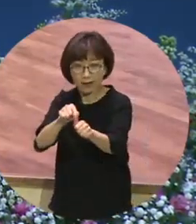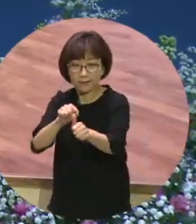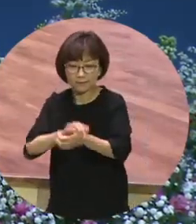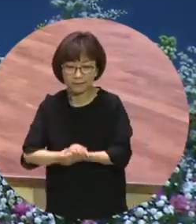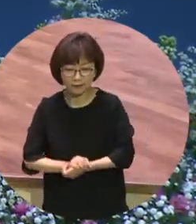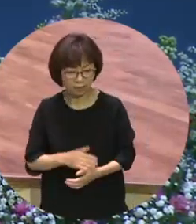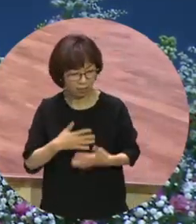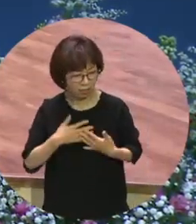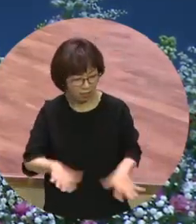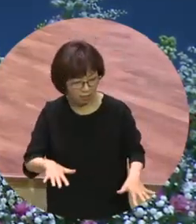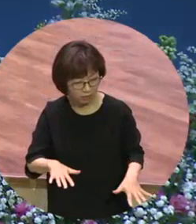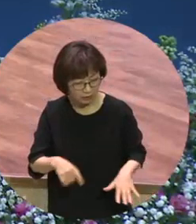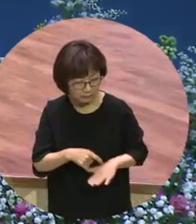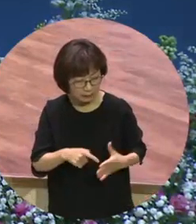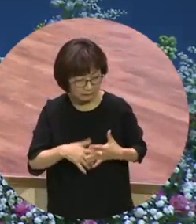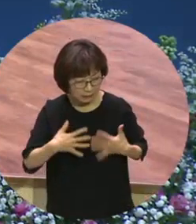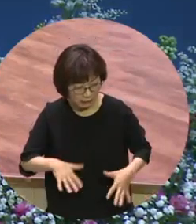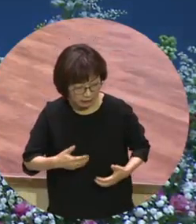약한 마음 먹지 말고